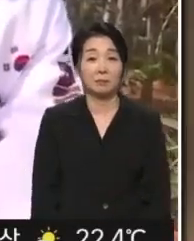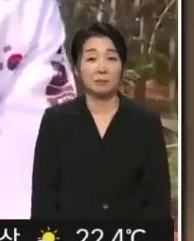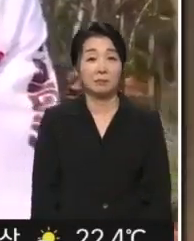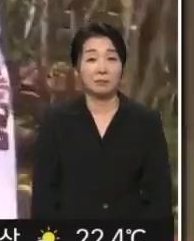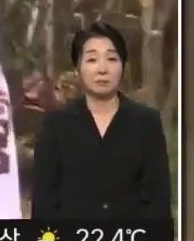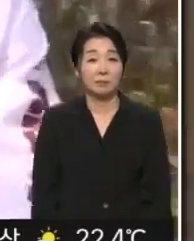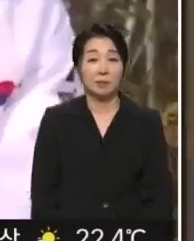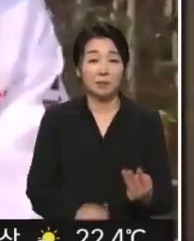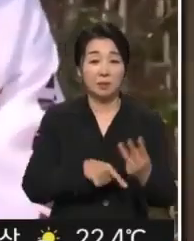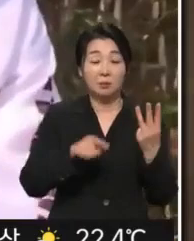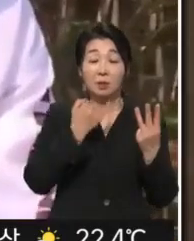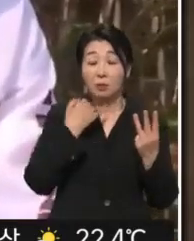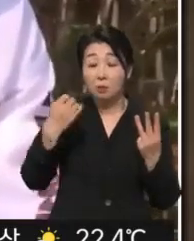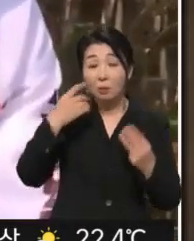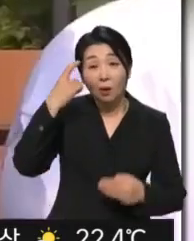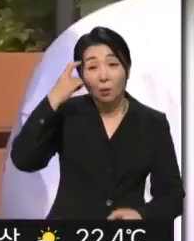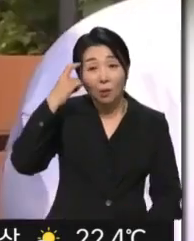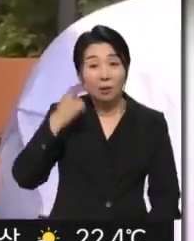아빠 왜 괜찮다고?